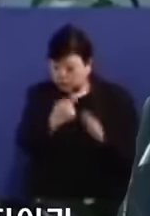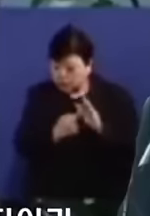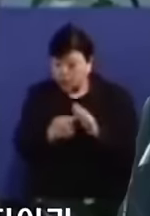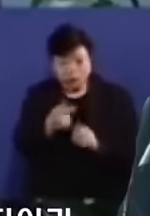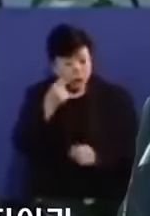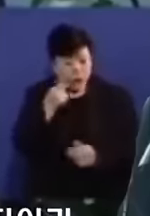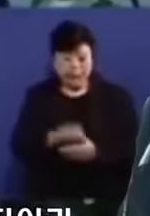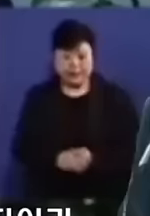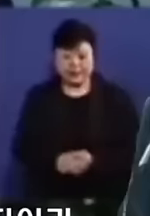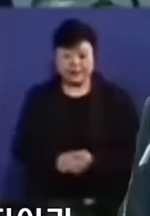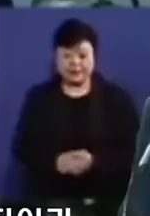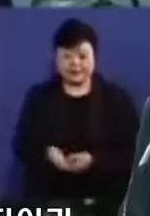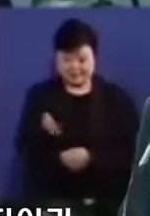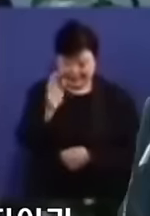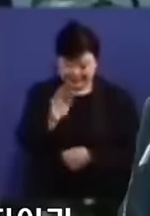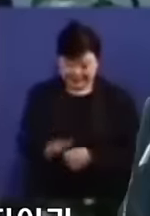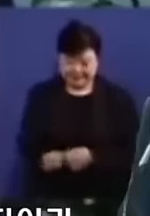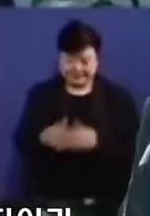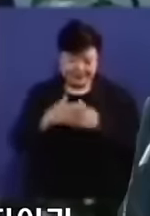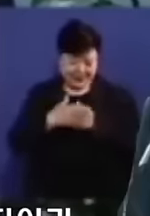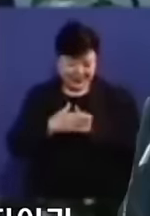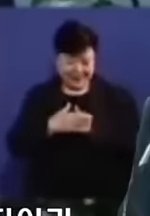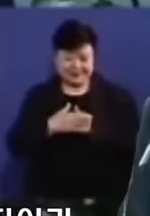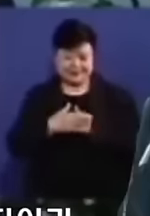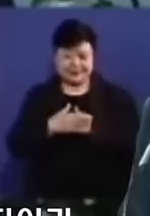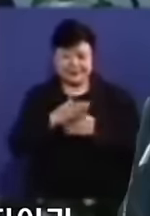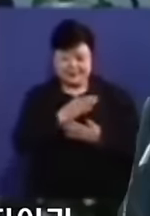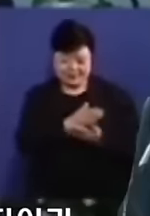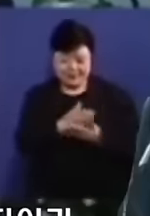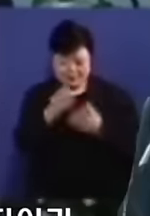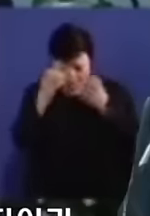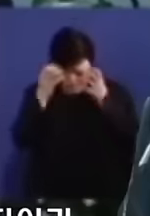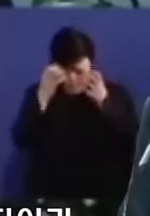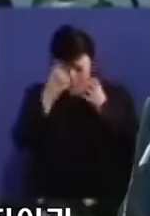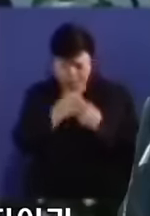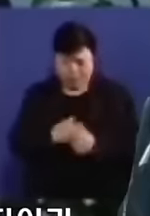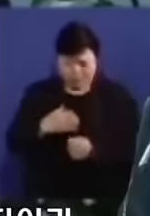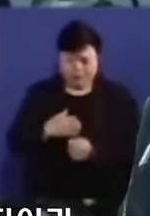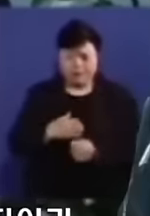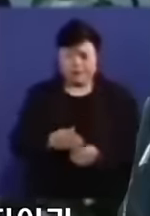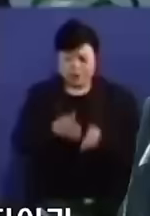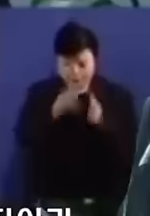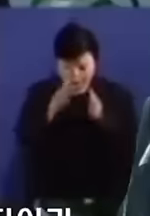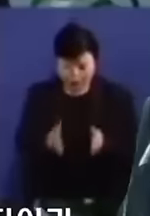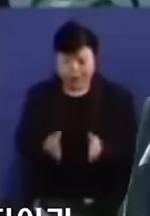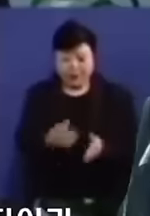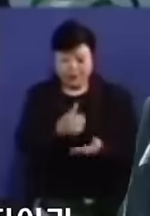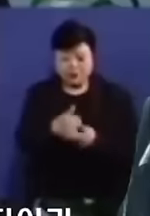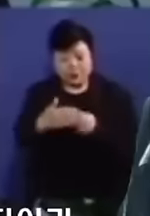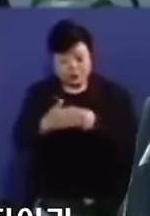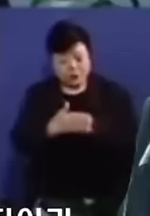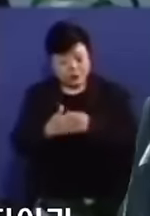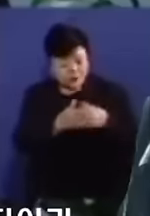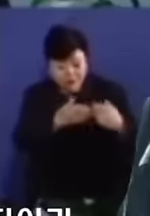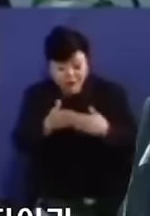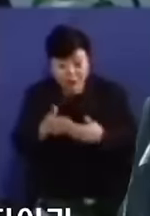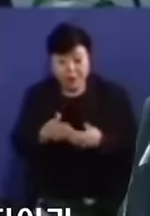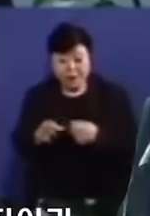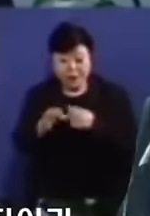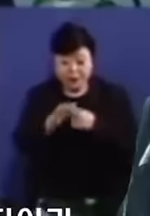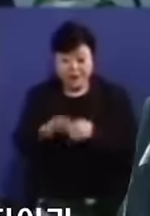없습니다. 그러나 내가 여러 가지 고통과 괴로움을 통하면서 주님의 도우심을